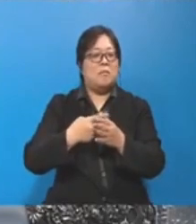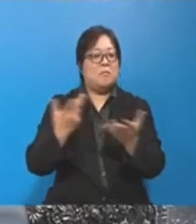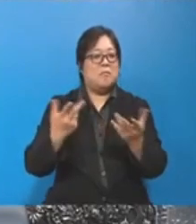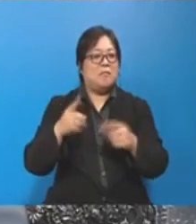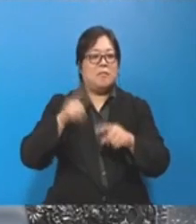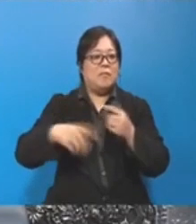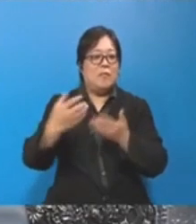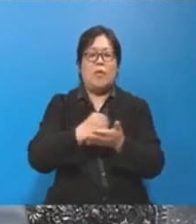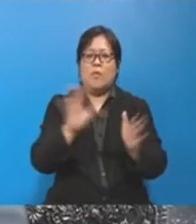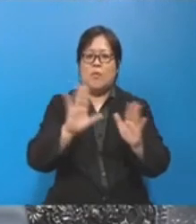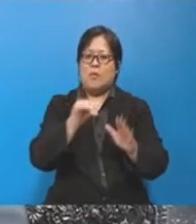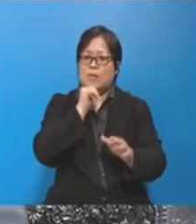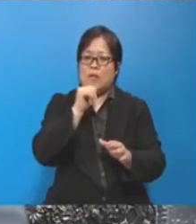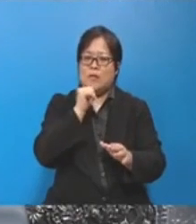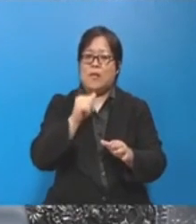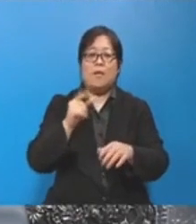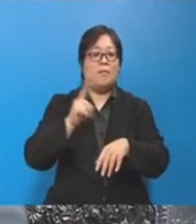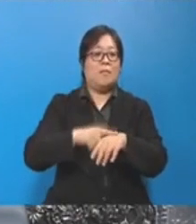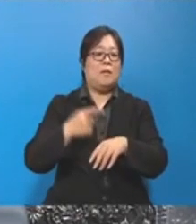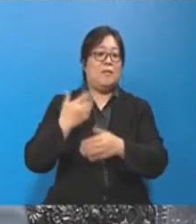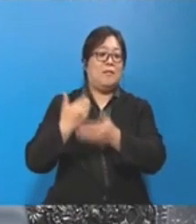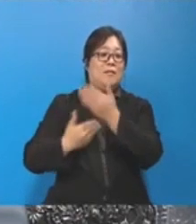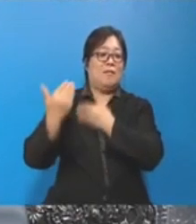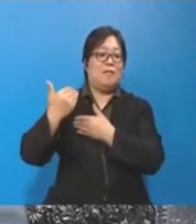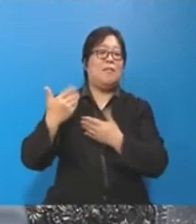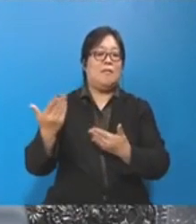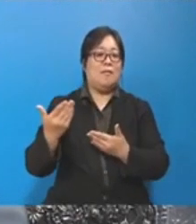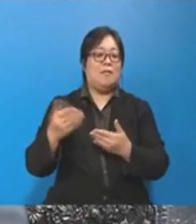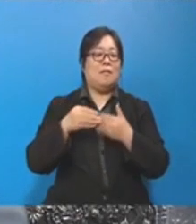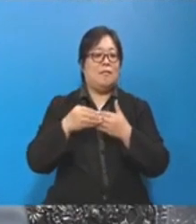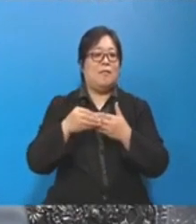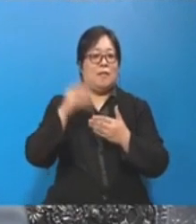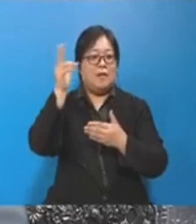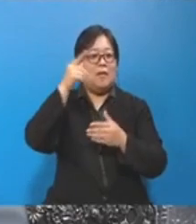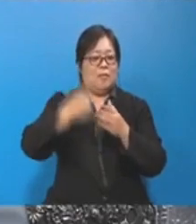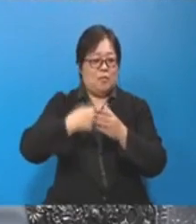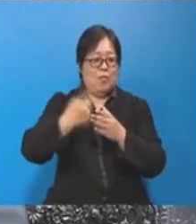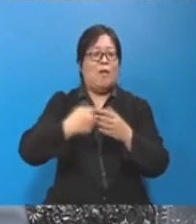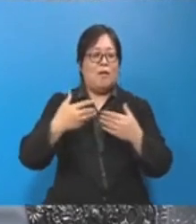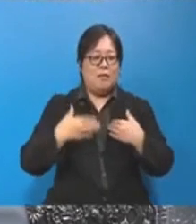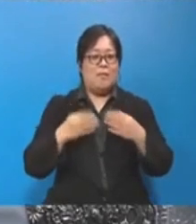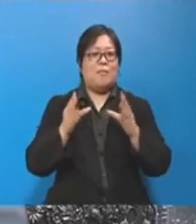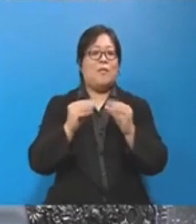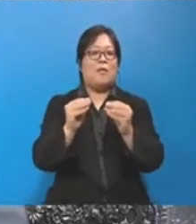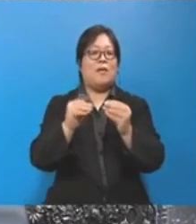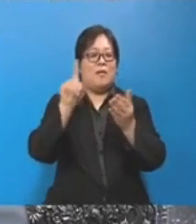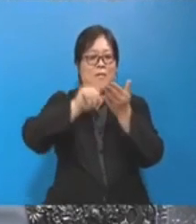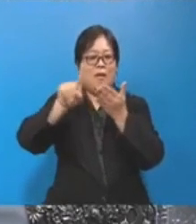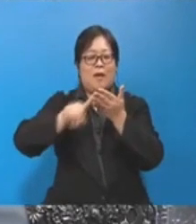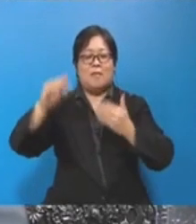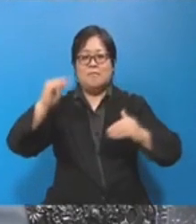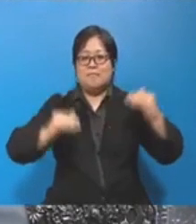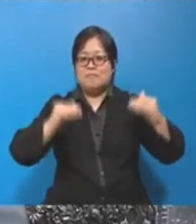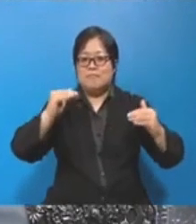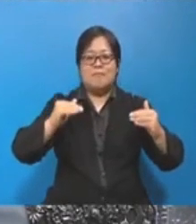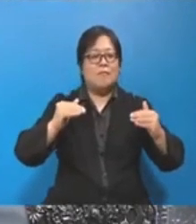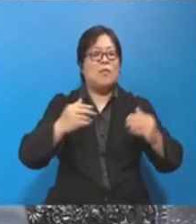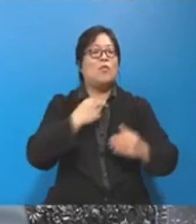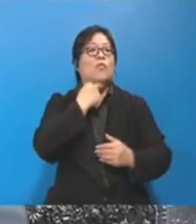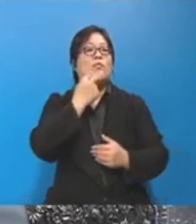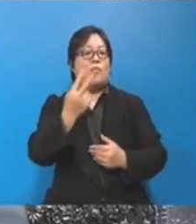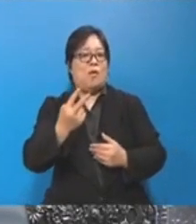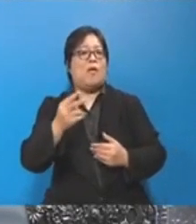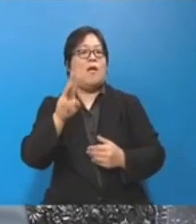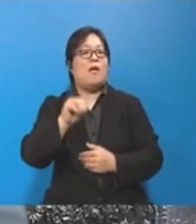berhasil not true semasa kita merajuk kerajaan tiap-tiap bulan ada supaya DC Ken balanced memberi